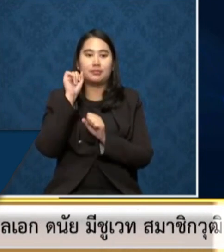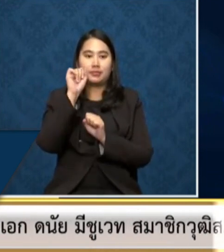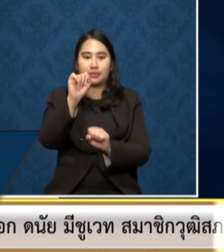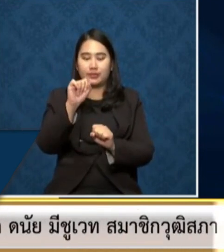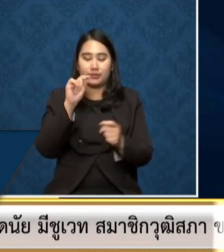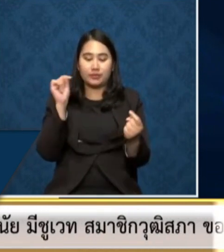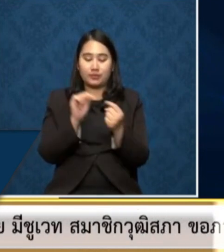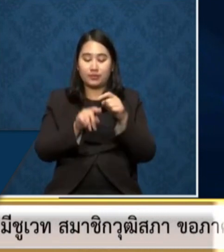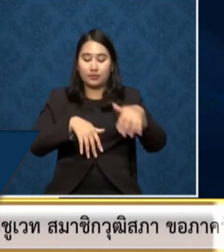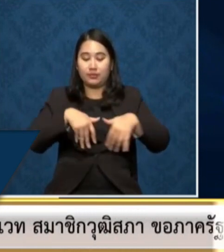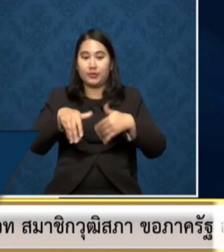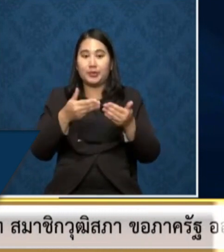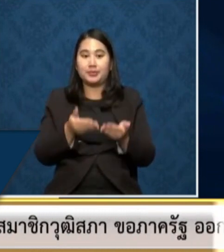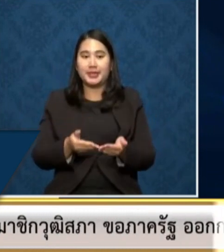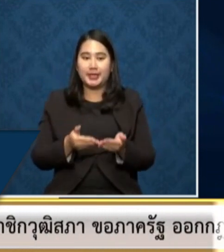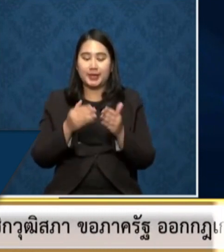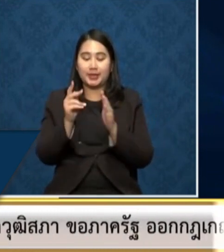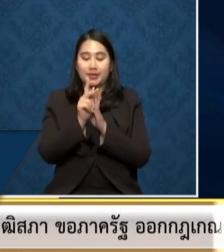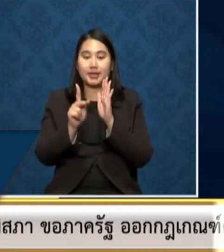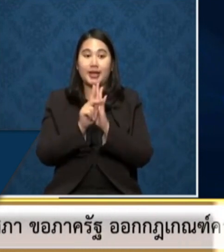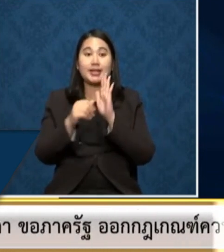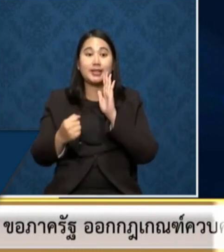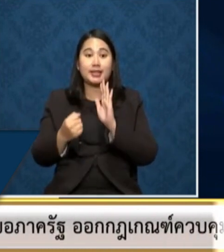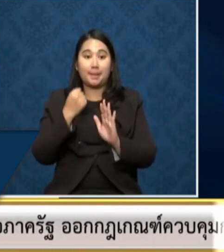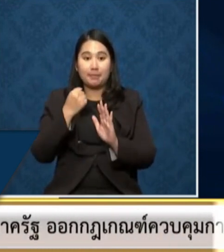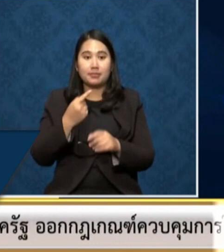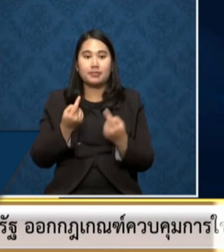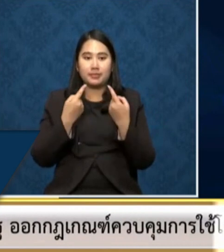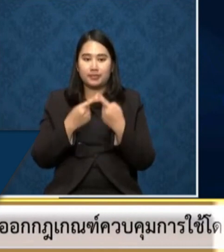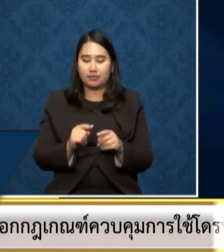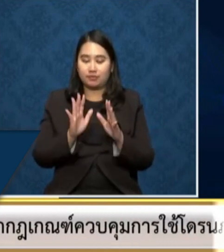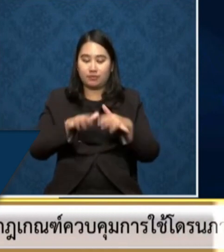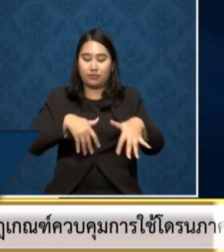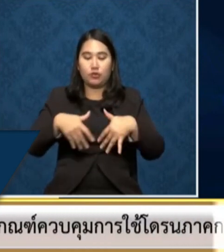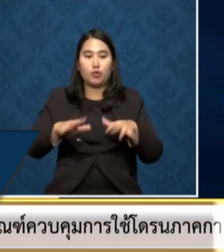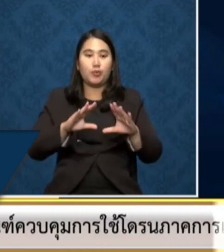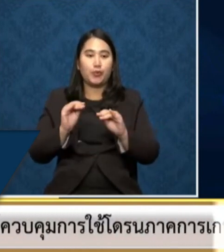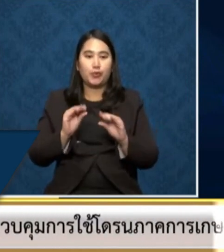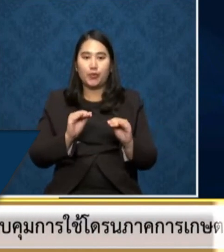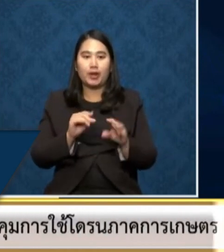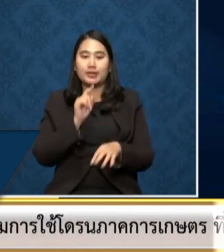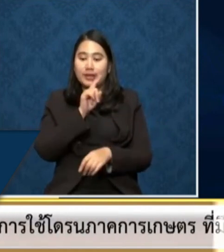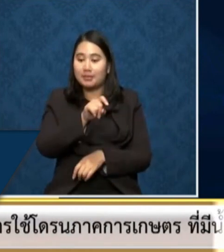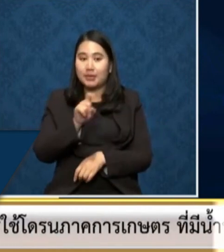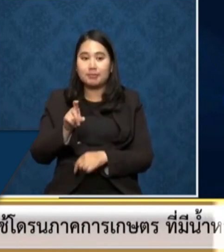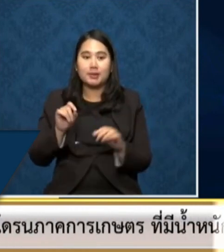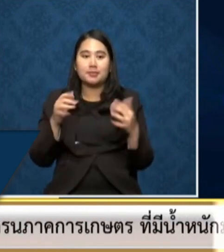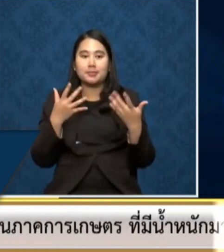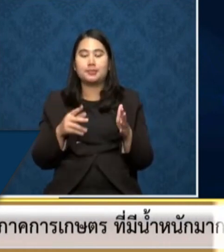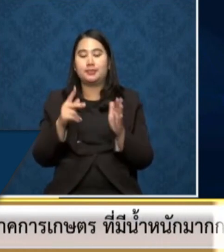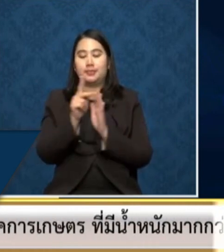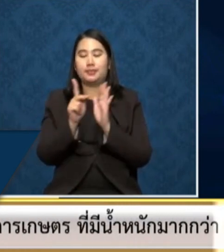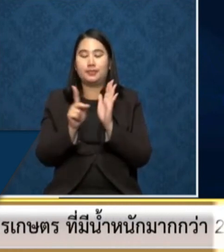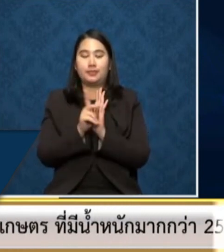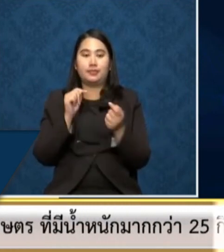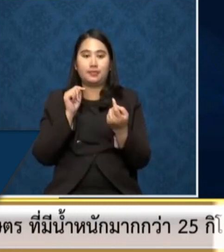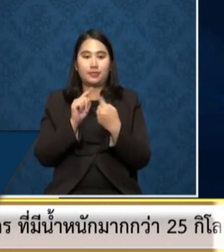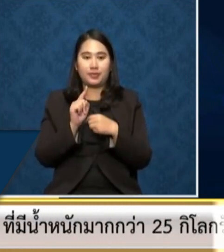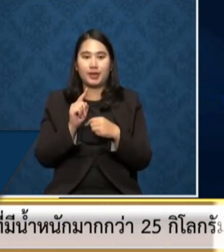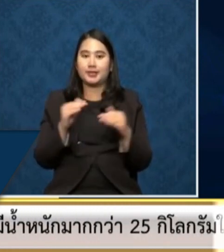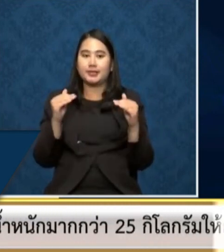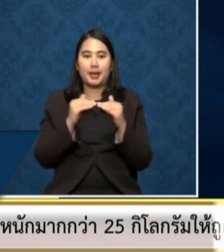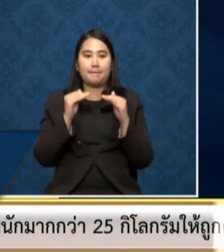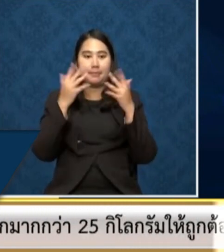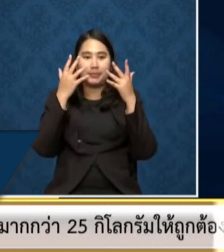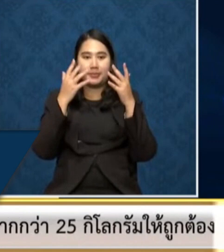ภาคประมงอย่างเข้มงวดแต่ขาดการมีส่วนร่วมของชาวประมงด้วยกฎหมายที่มีข้อบังคับใช้โดยไม่เป็น